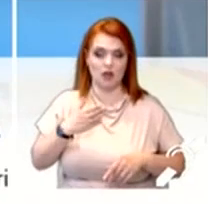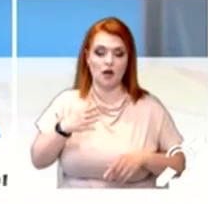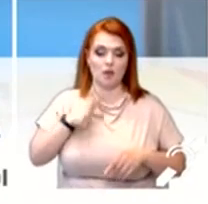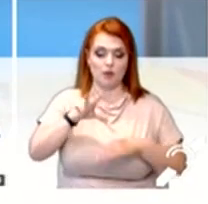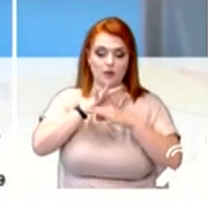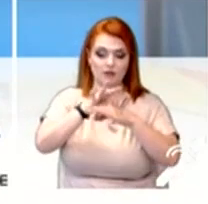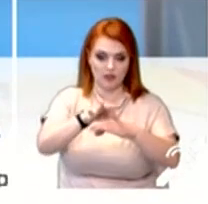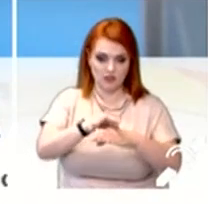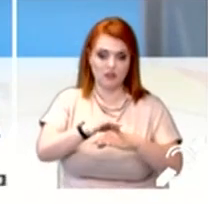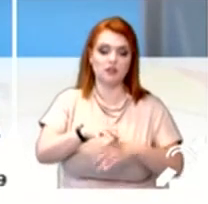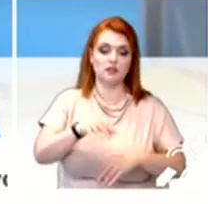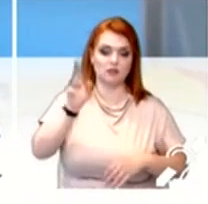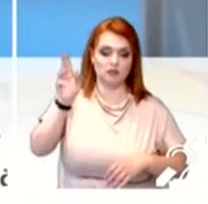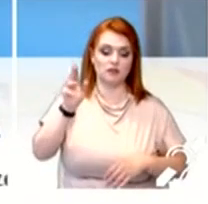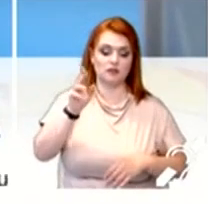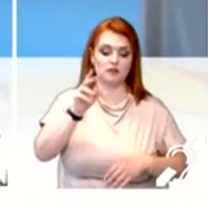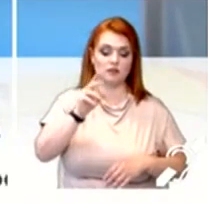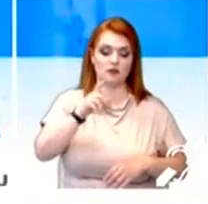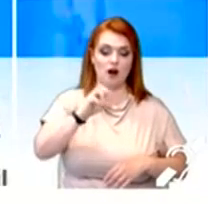pregătirea summitului NATO de la Vilnius.